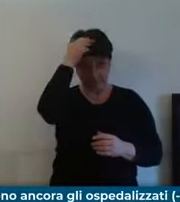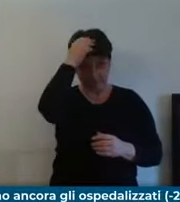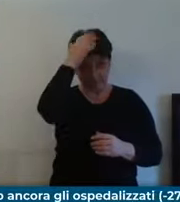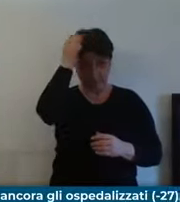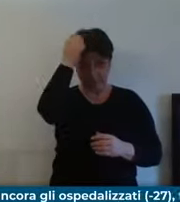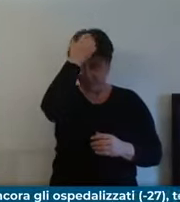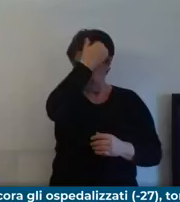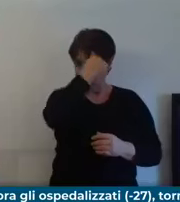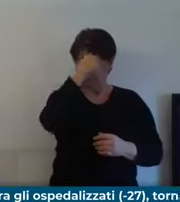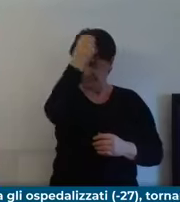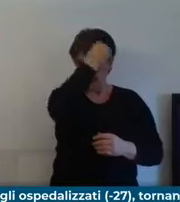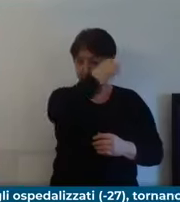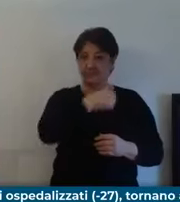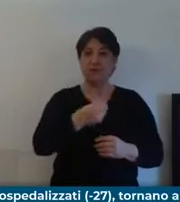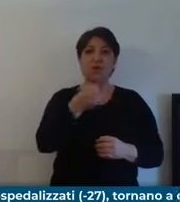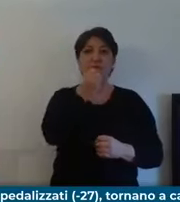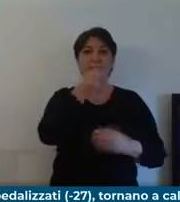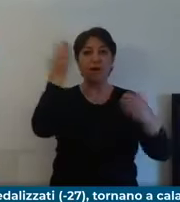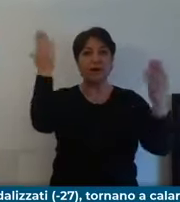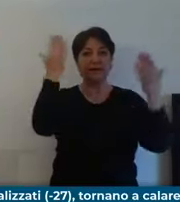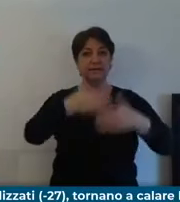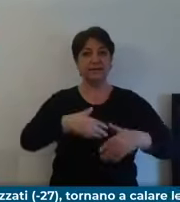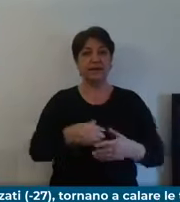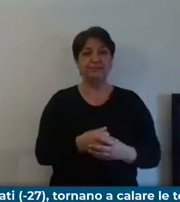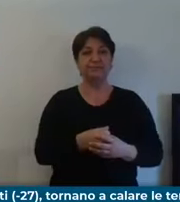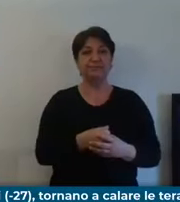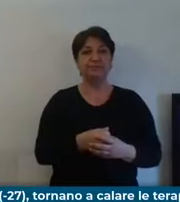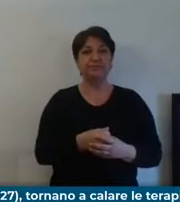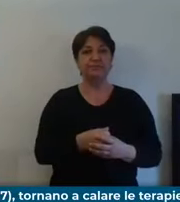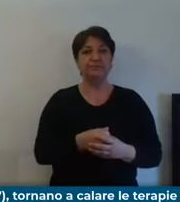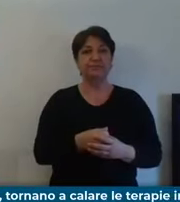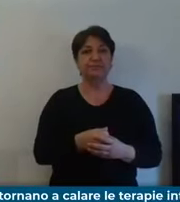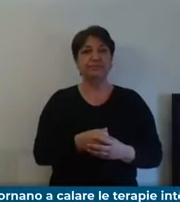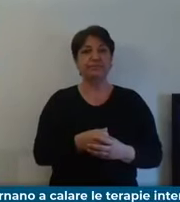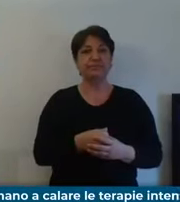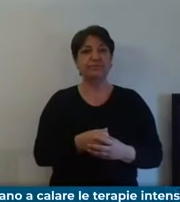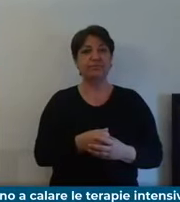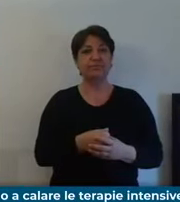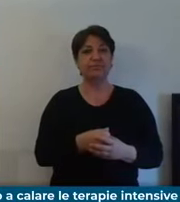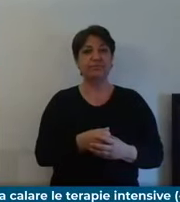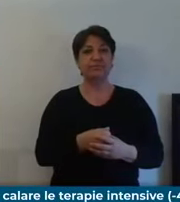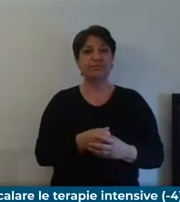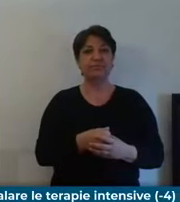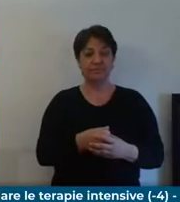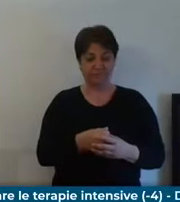Bene, buonasera. Allora, cominciamo con